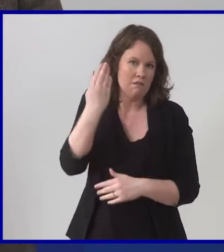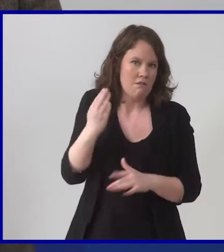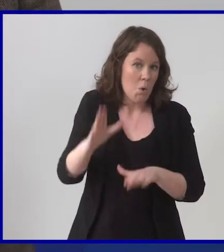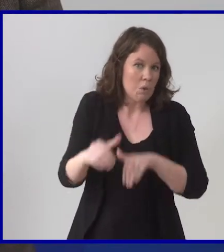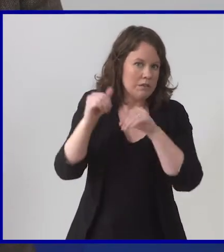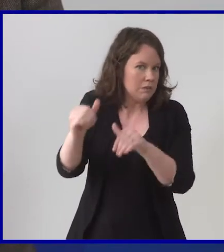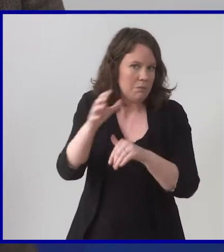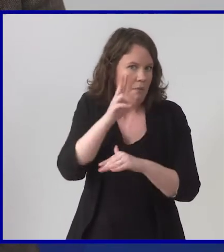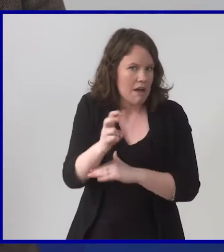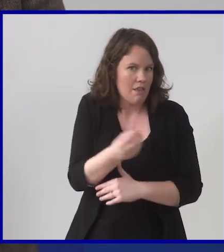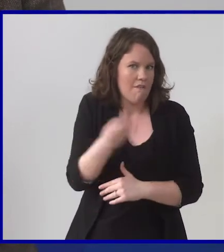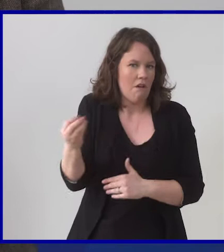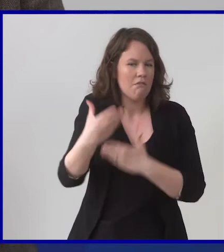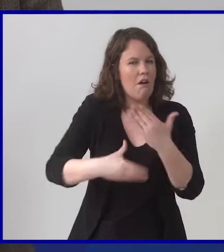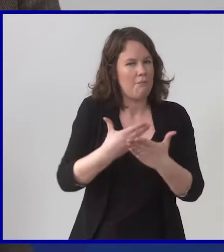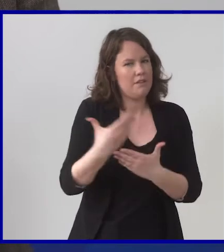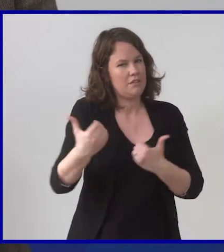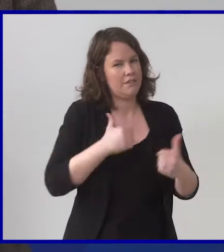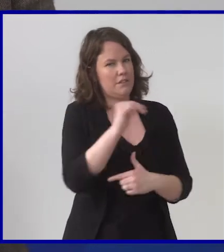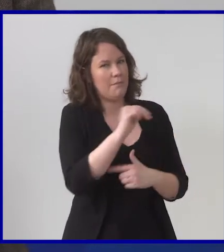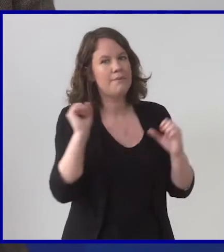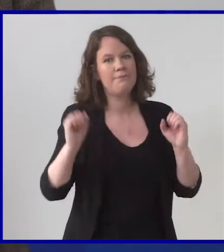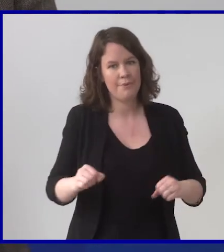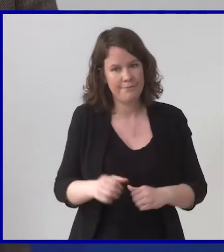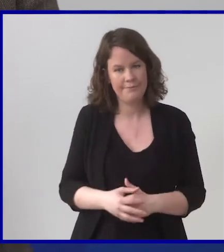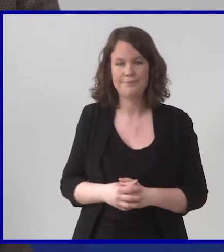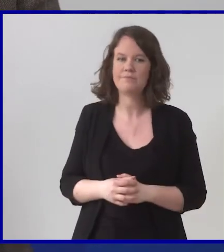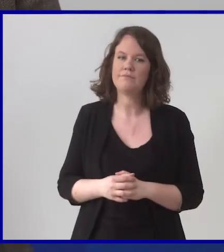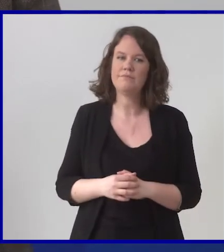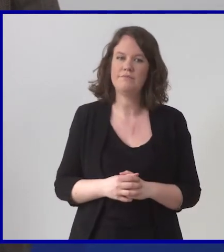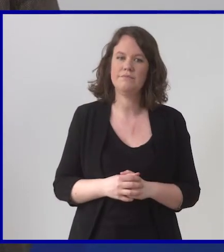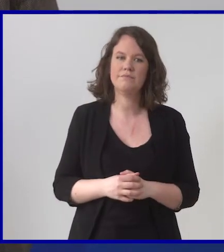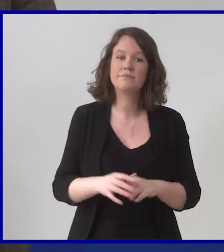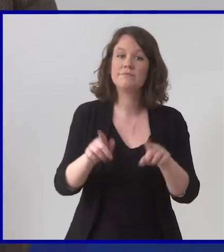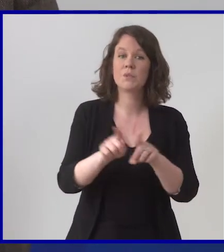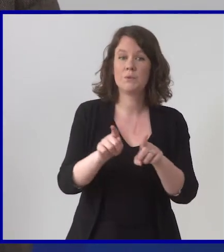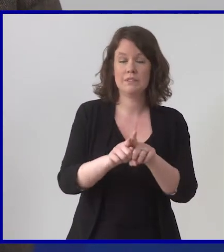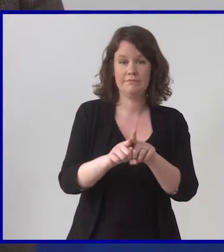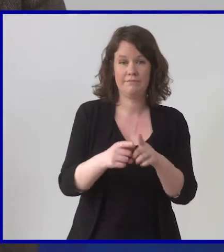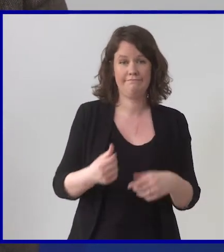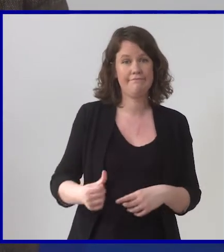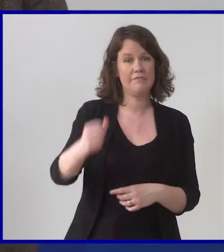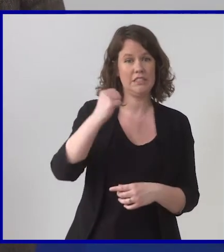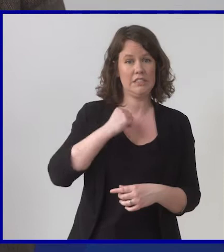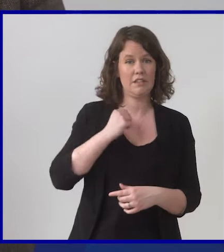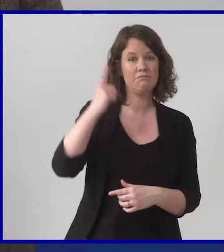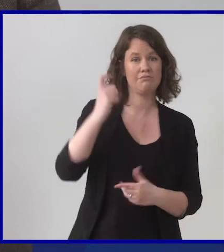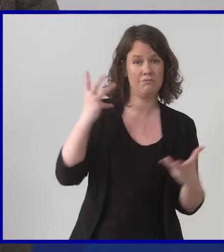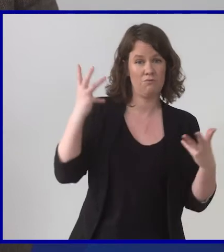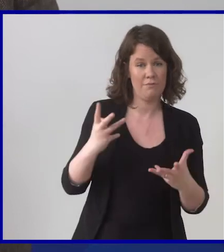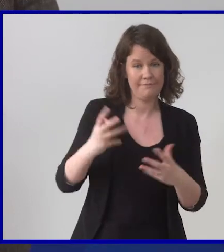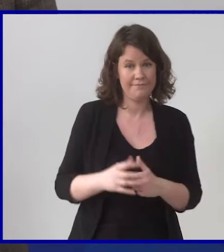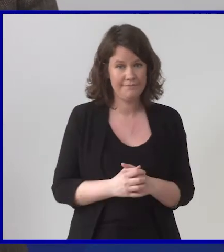personnels indispensables à la gestion de la crise sanitaire. Par ailleurs, depuis